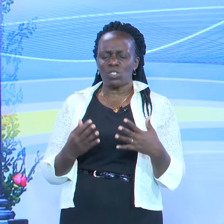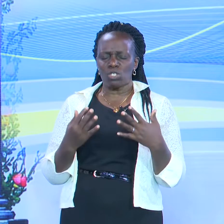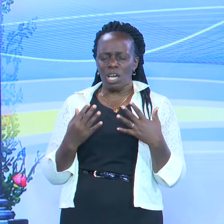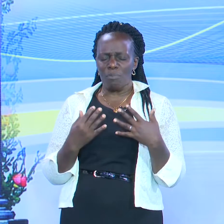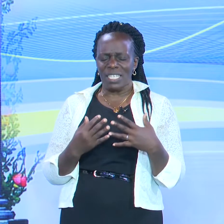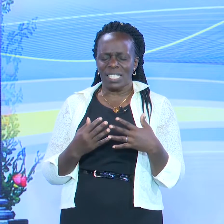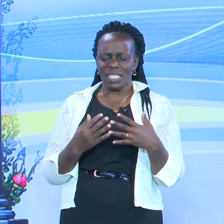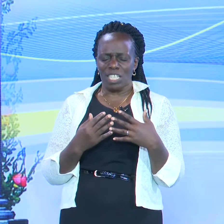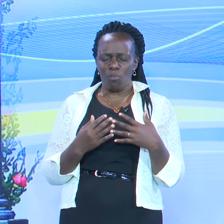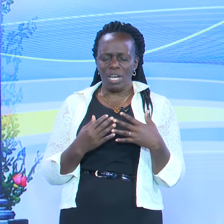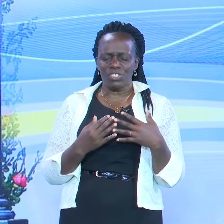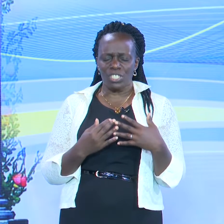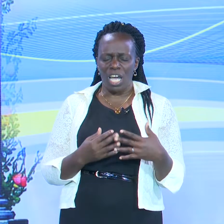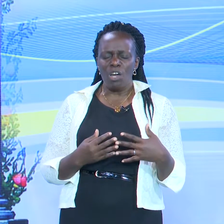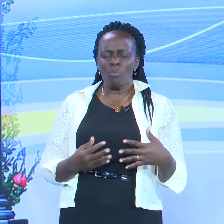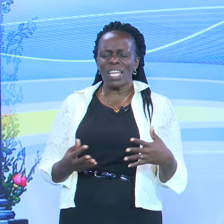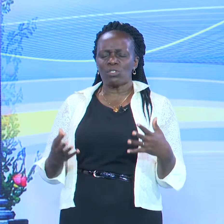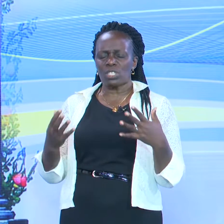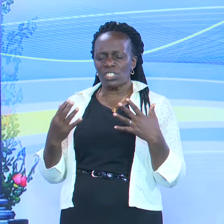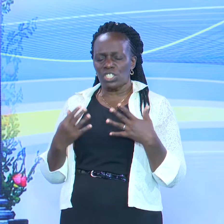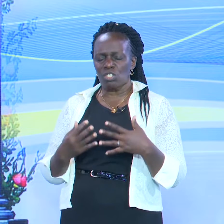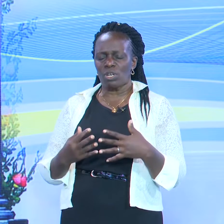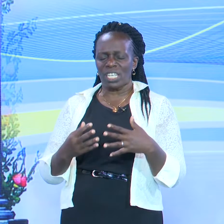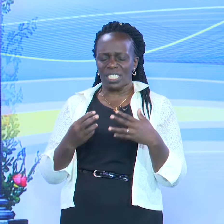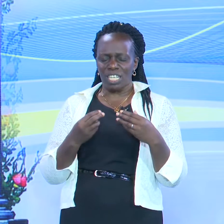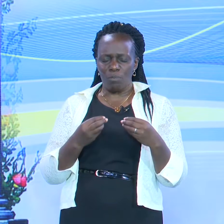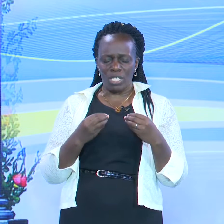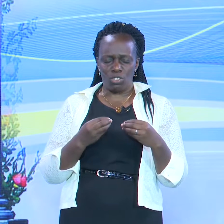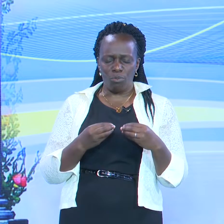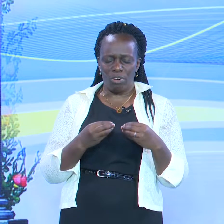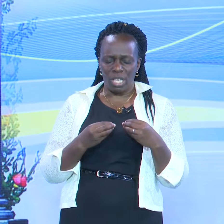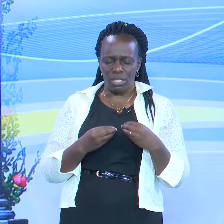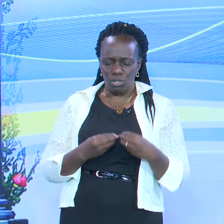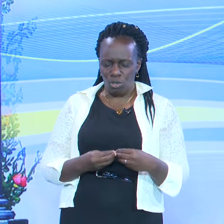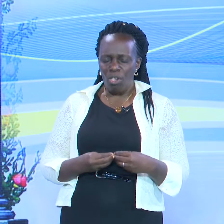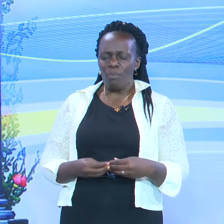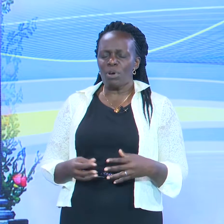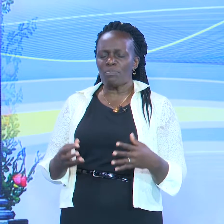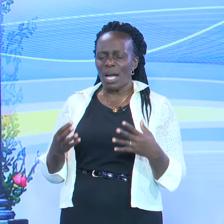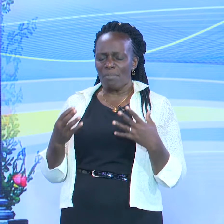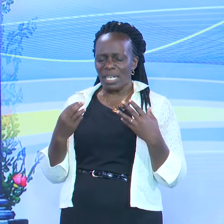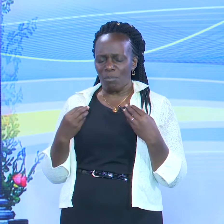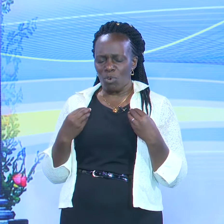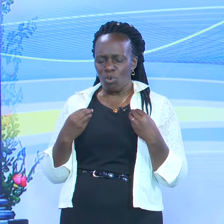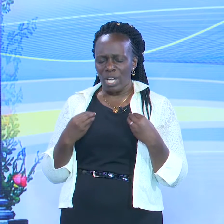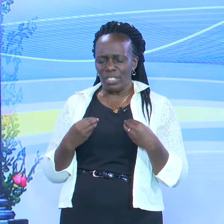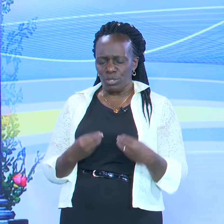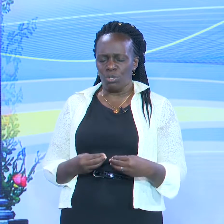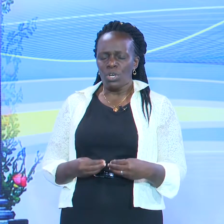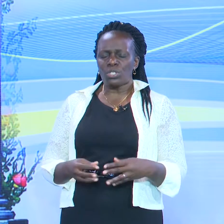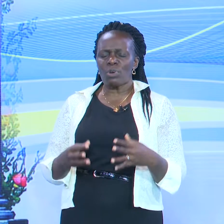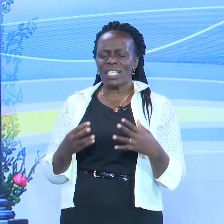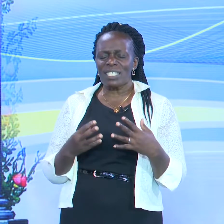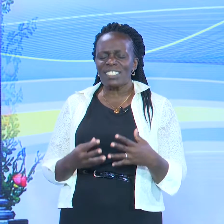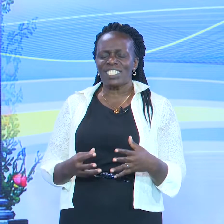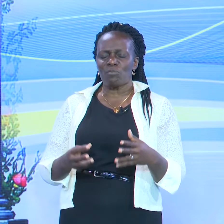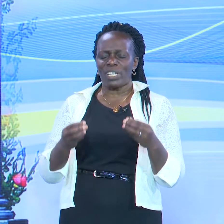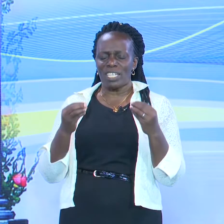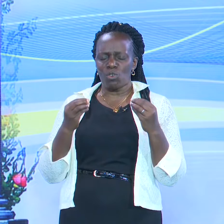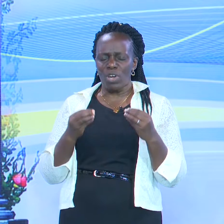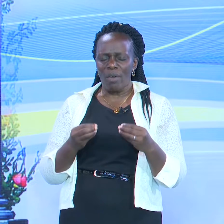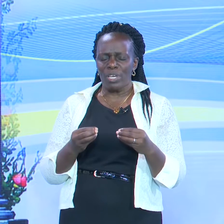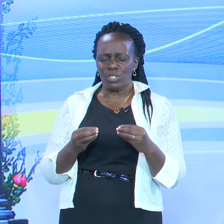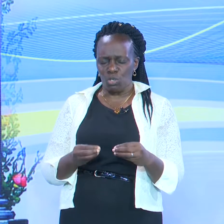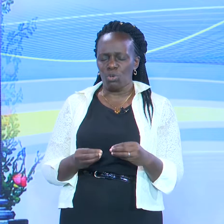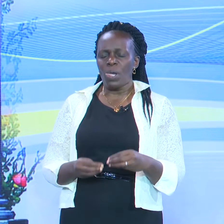Mali hatuna amani katika maisha, mali tunashindwa hata katika masomo yetu. Baba na Mungu wetu, tuwezeshe, maana